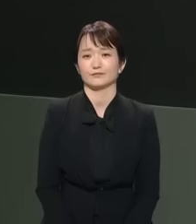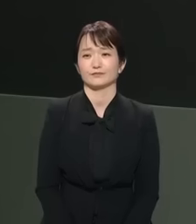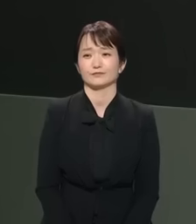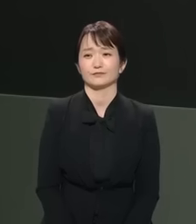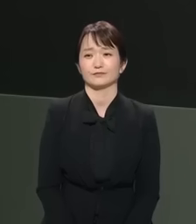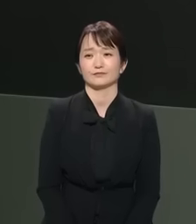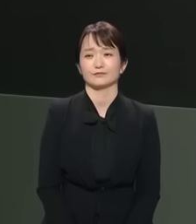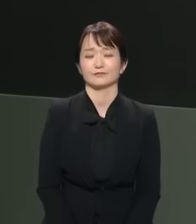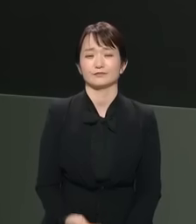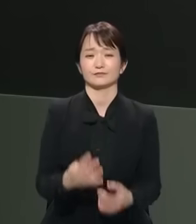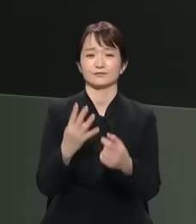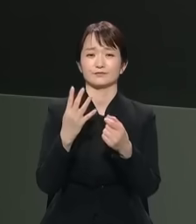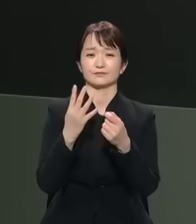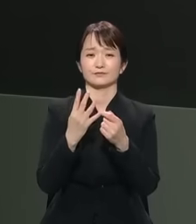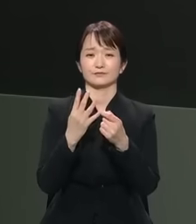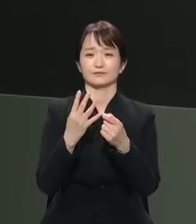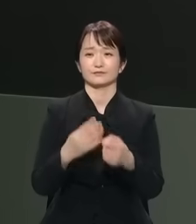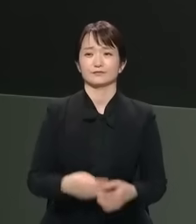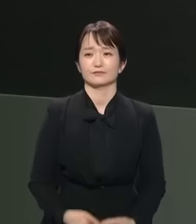알겠습니다. 자, 다음 또 이어가죠.